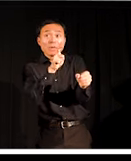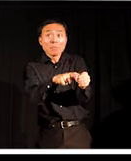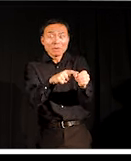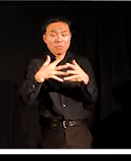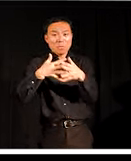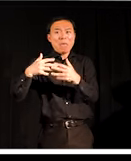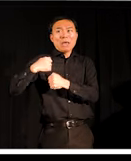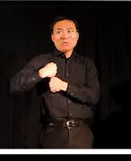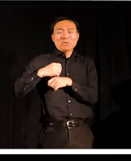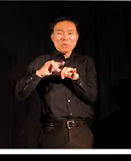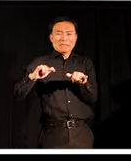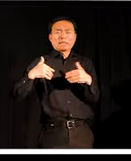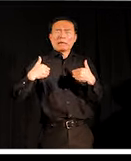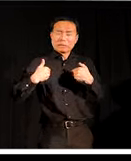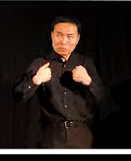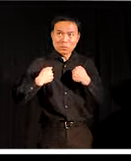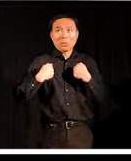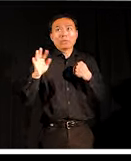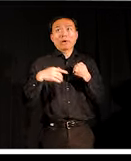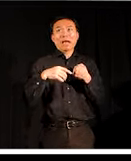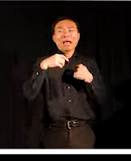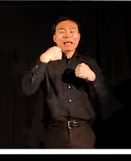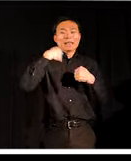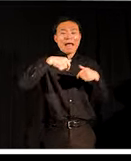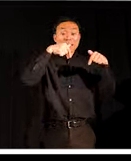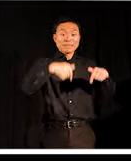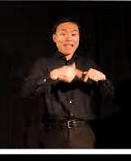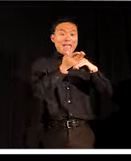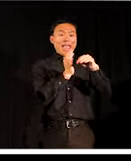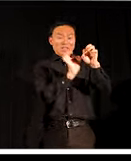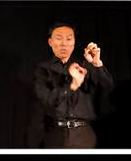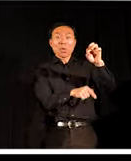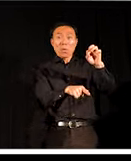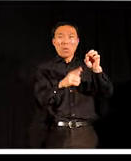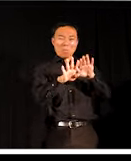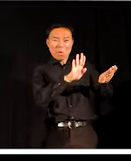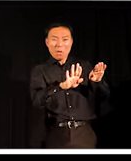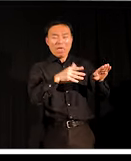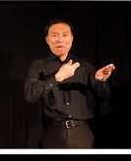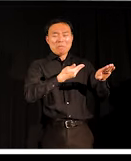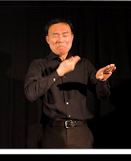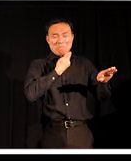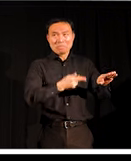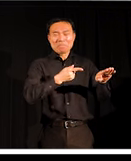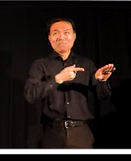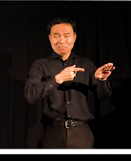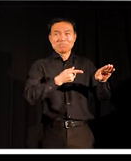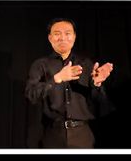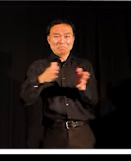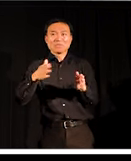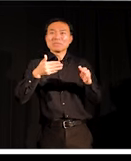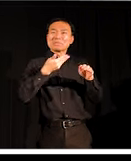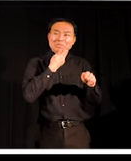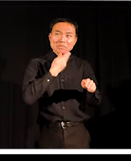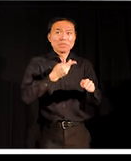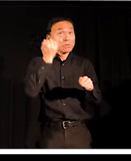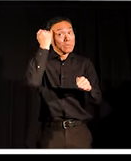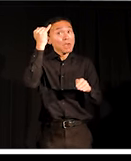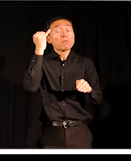米軍基地が必要でありえ南西諸島の防衛力を強化していくことが必要であるという意見がですねえ指示さ